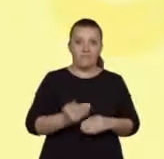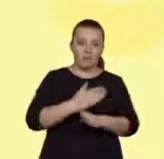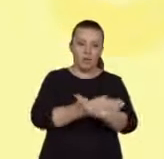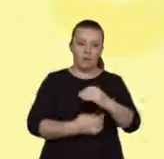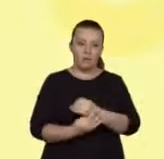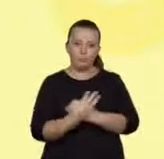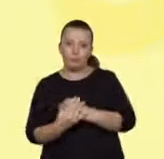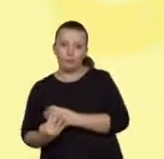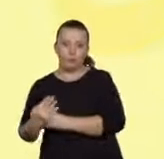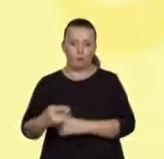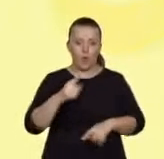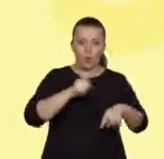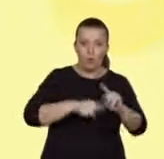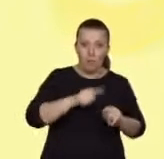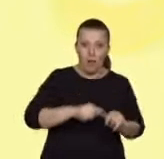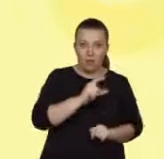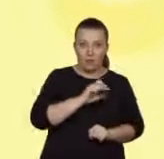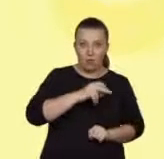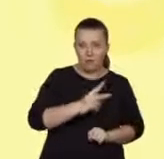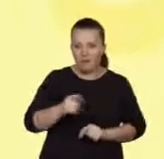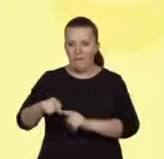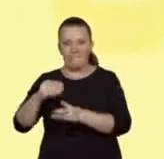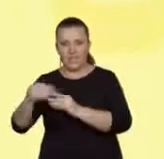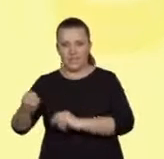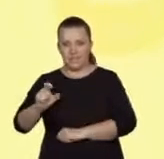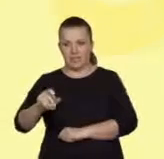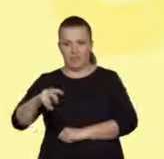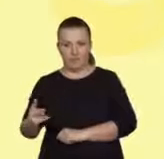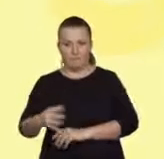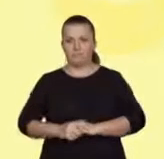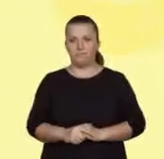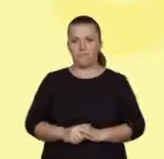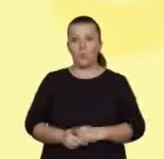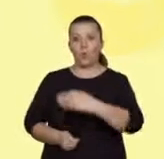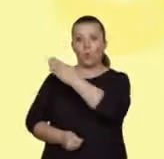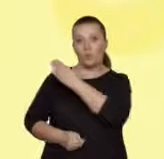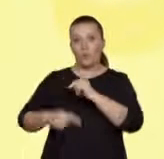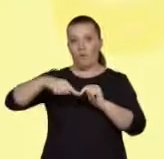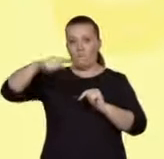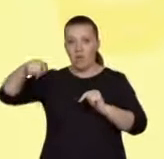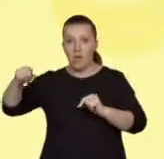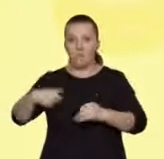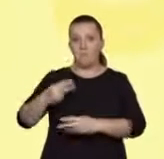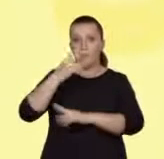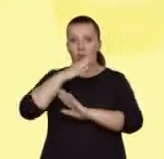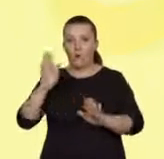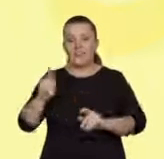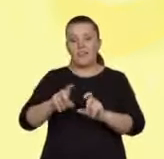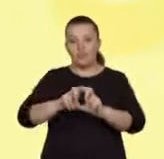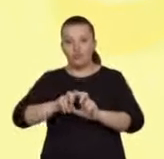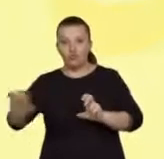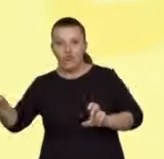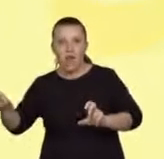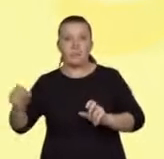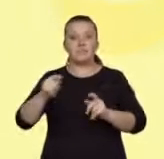warunkach normalnego i zwiększonego stężenia dwutlenku węgla. Na wykresie przedstawiono zależność między czasem trwania